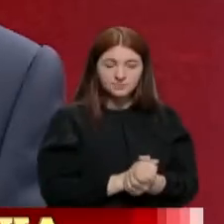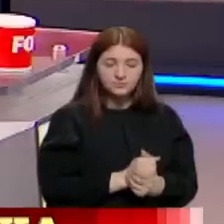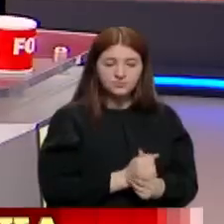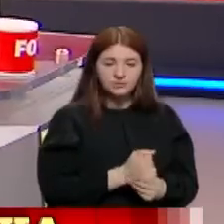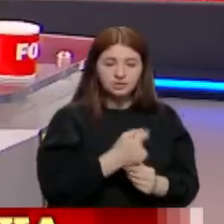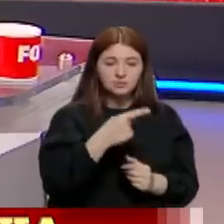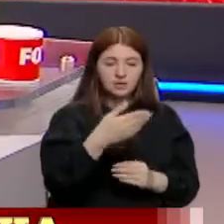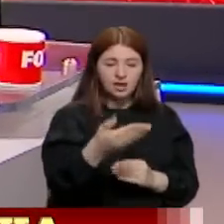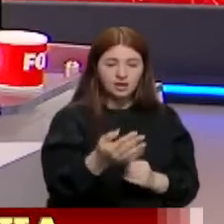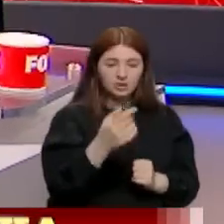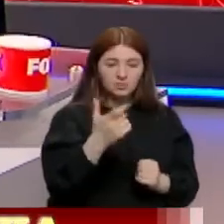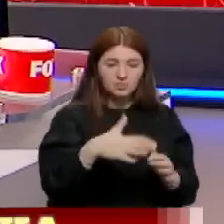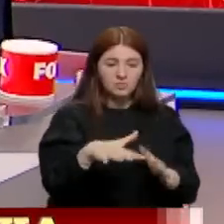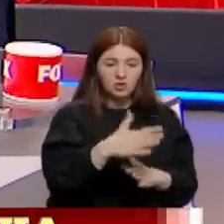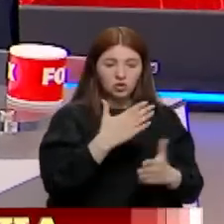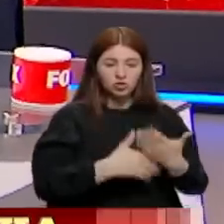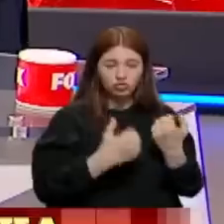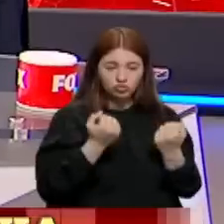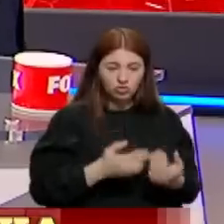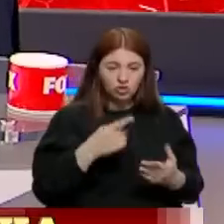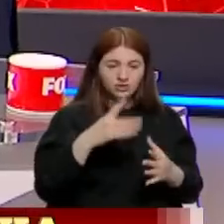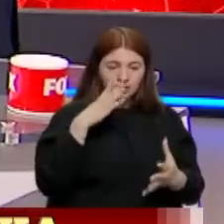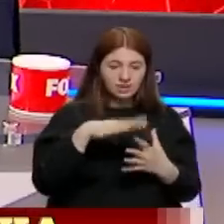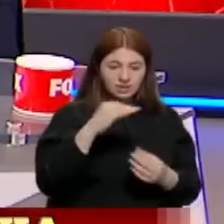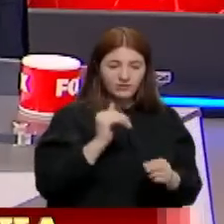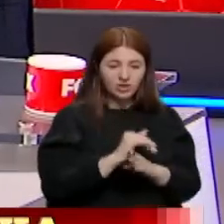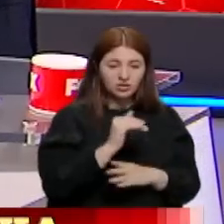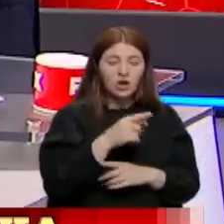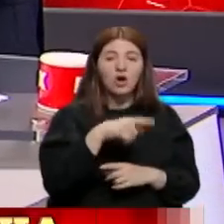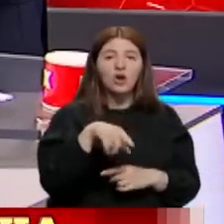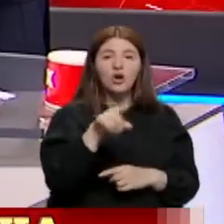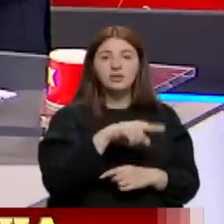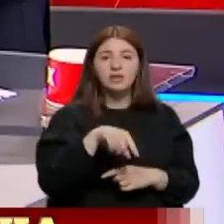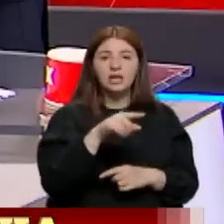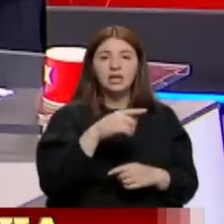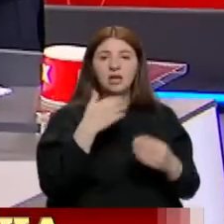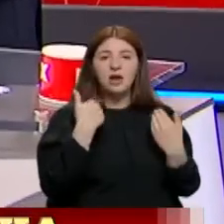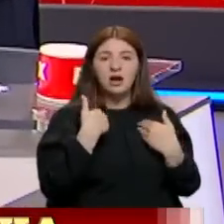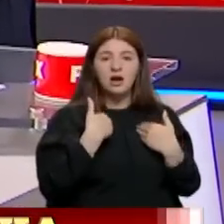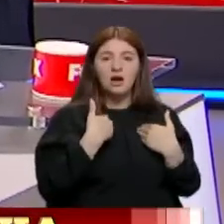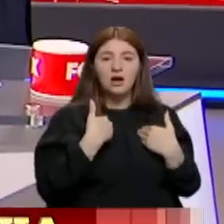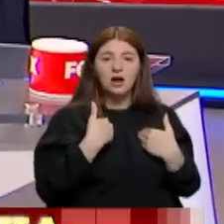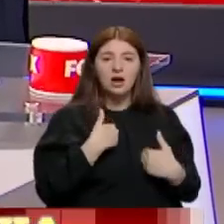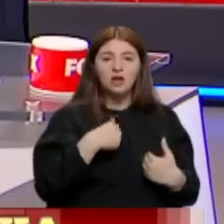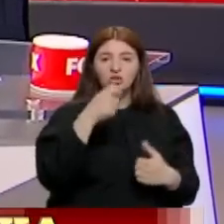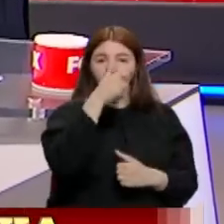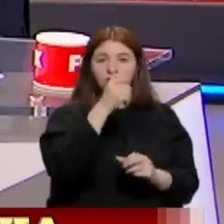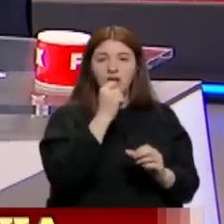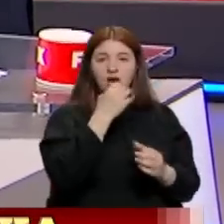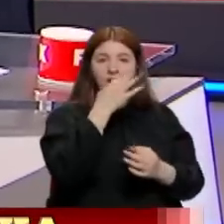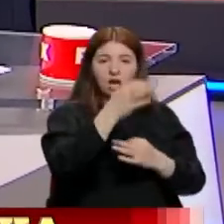Yani bir anda bölgenin yorgunluğu, oradaki insanlar ve yaşadıkları onların durumunu Türkiye'ye